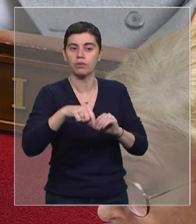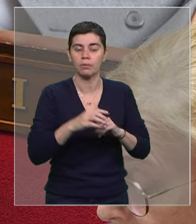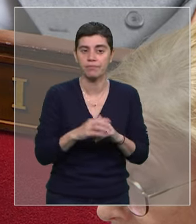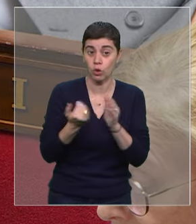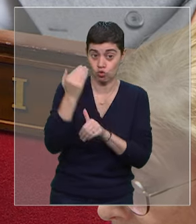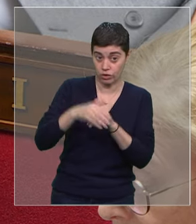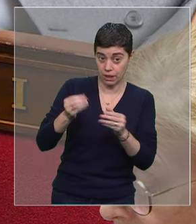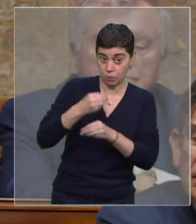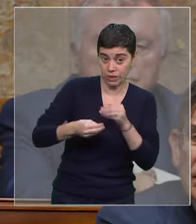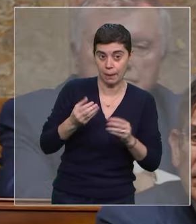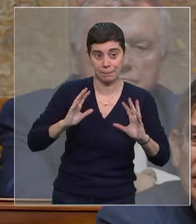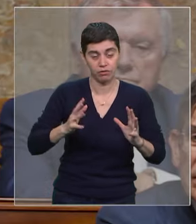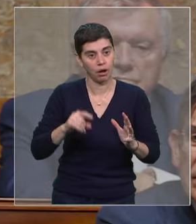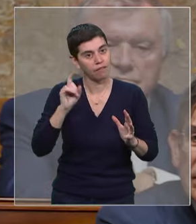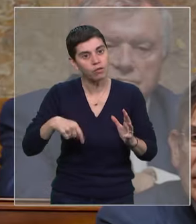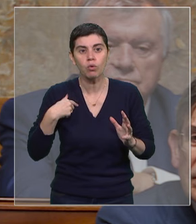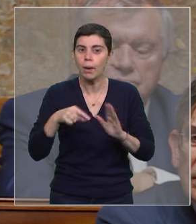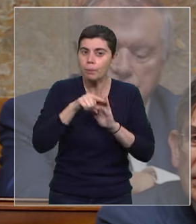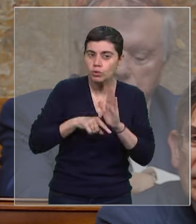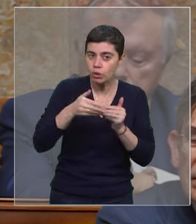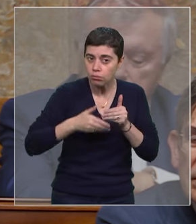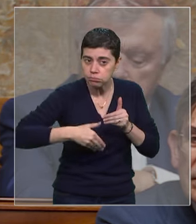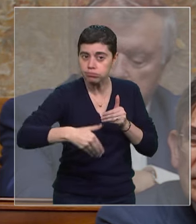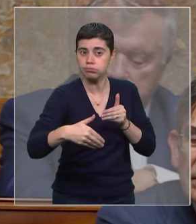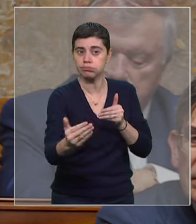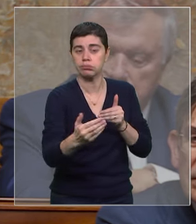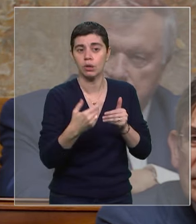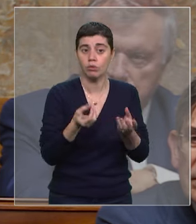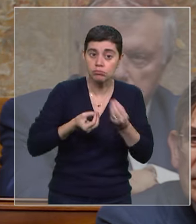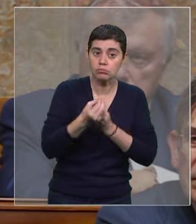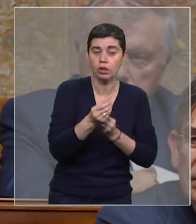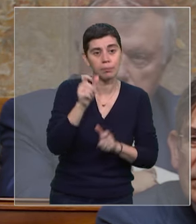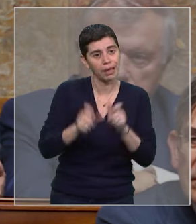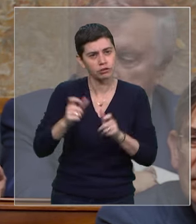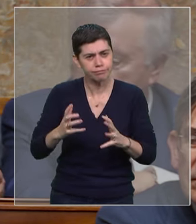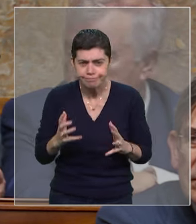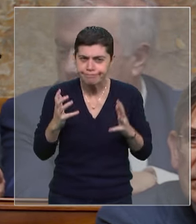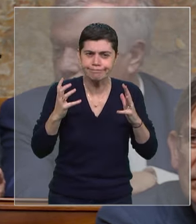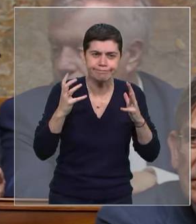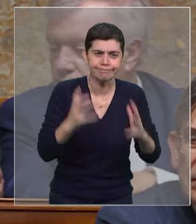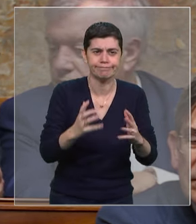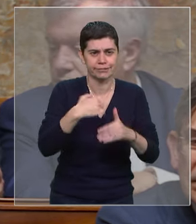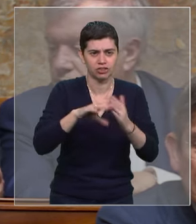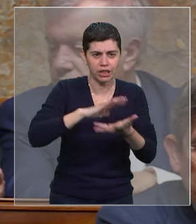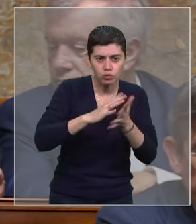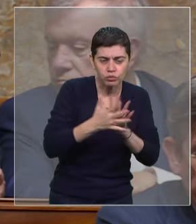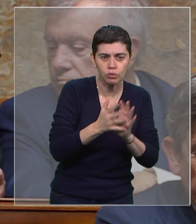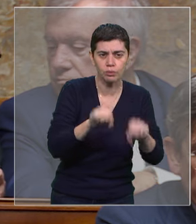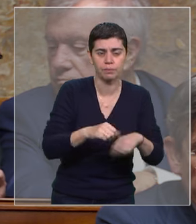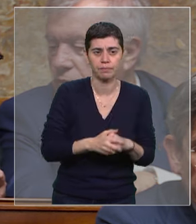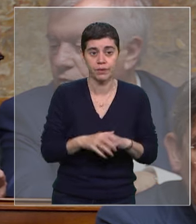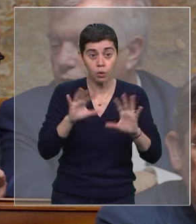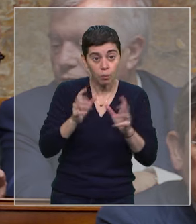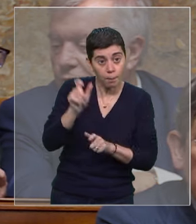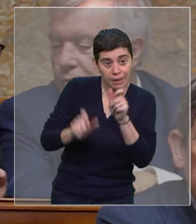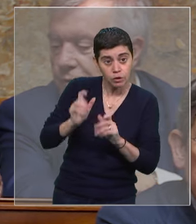du bénévolat, quelles mesures pourrions-nous prendre dans les semaines et les mois à venir pour favoriser l'engagement dans la vie associative? Comment pouvons-nous mieux